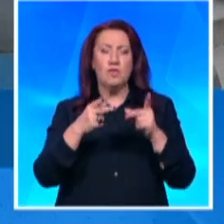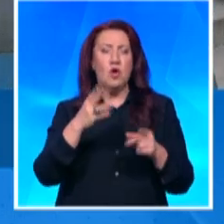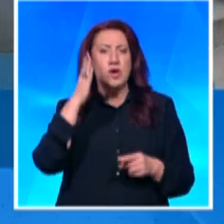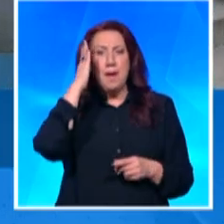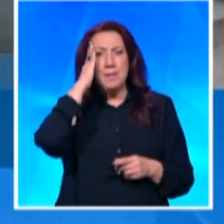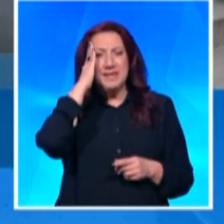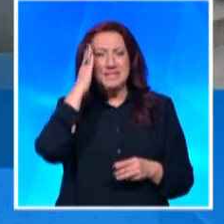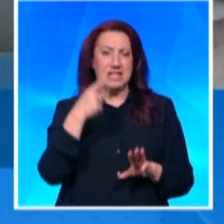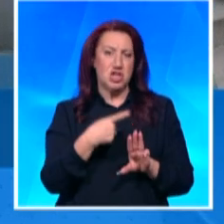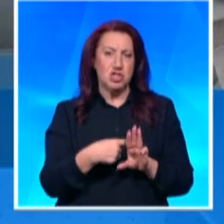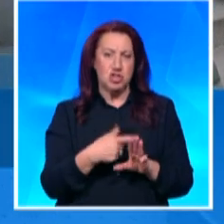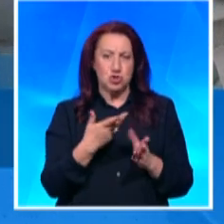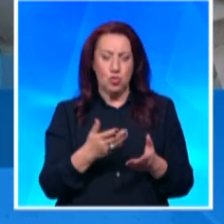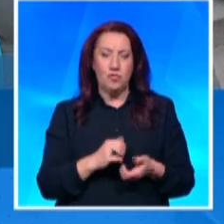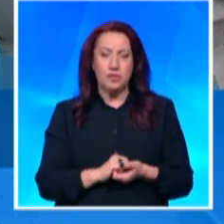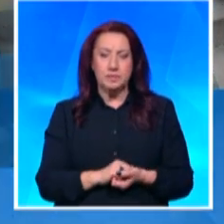Митю Маринов.